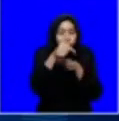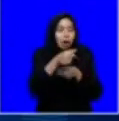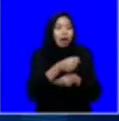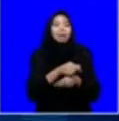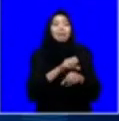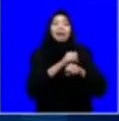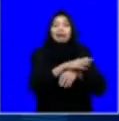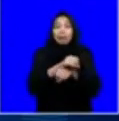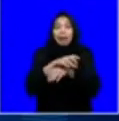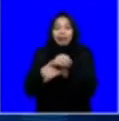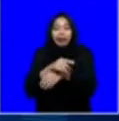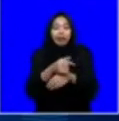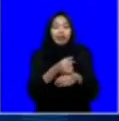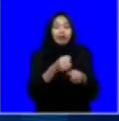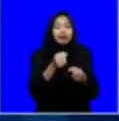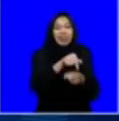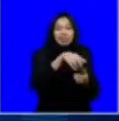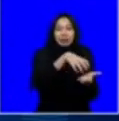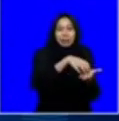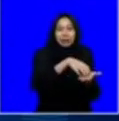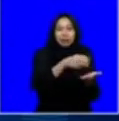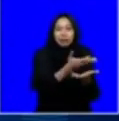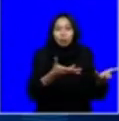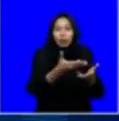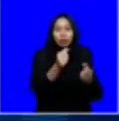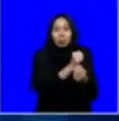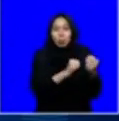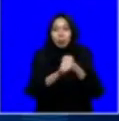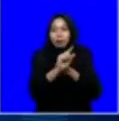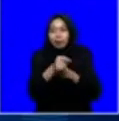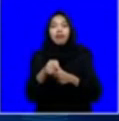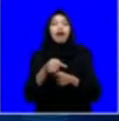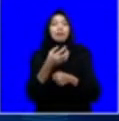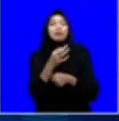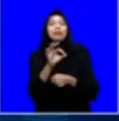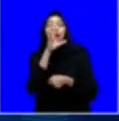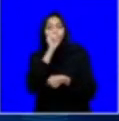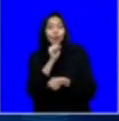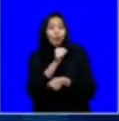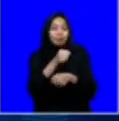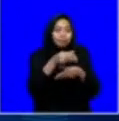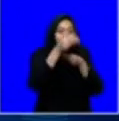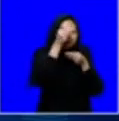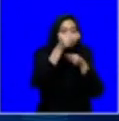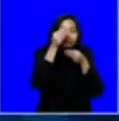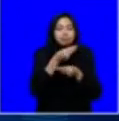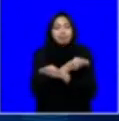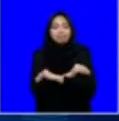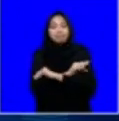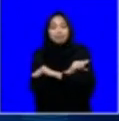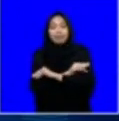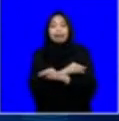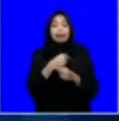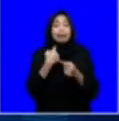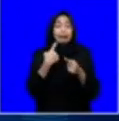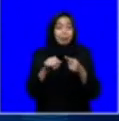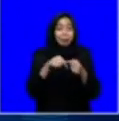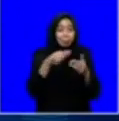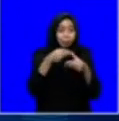selaras dengan perubahan-perubahan yang dilakukan di dunia industri. Dan tentunya kita juga memberikan beasiswa S1